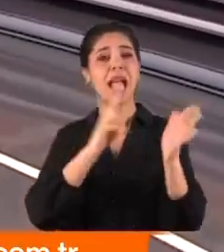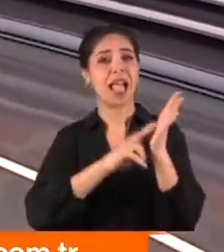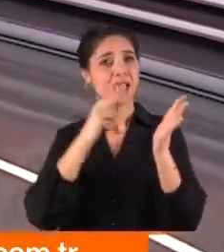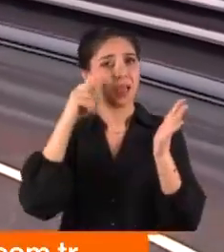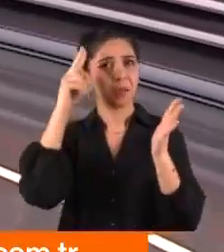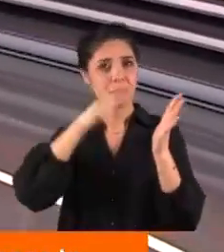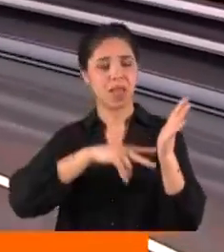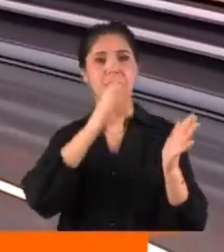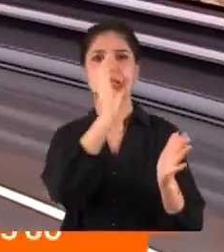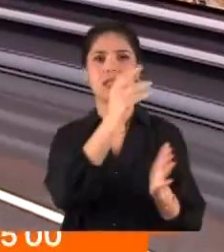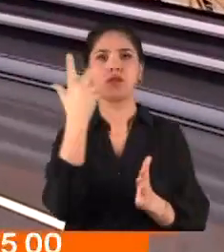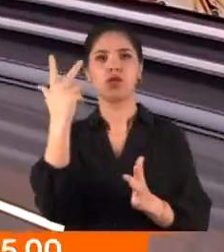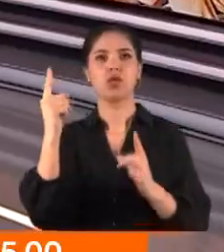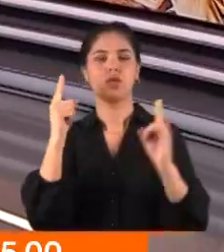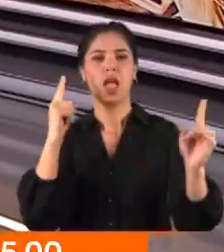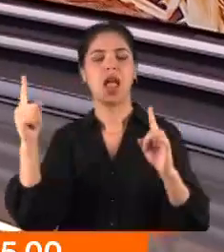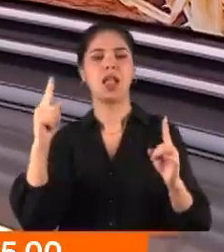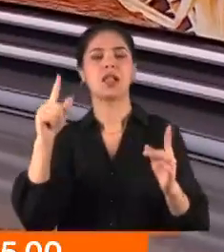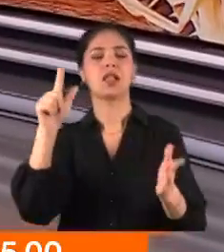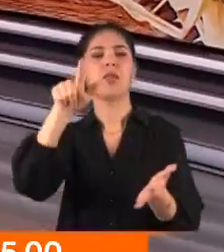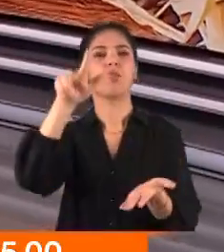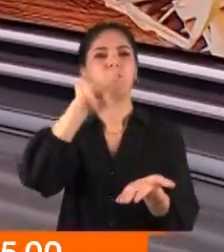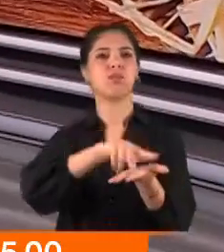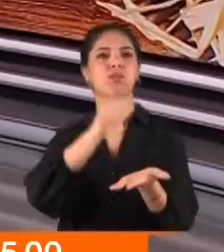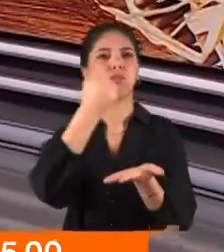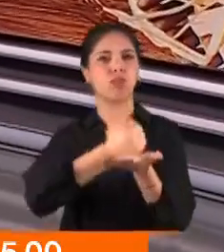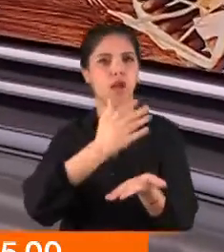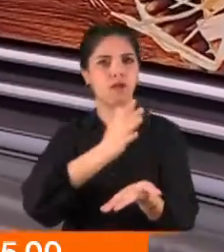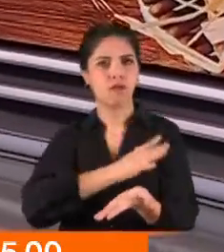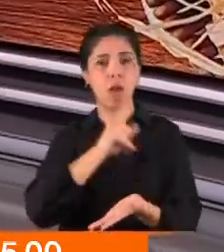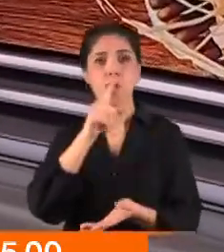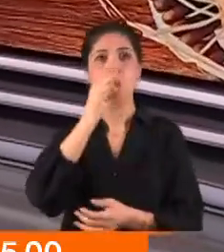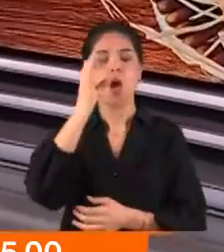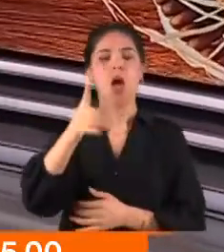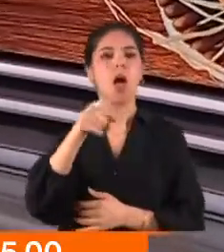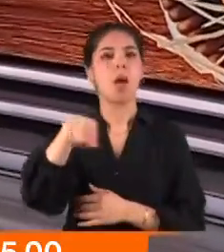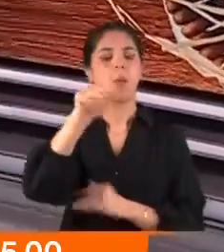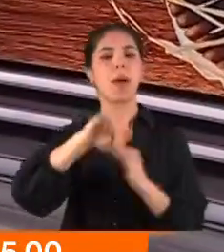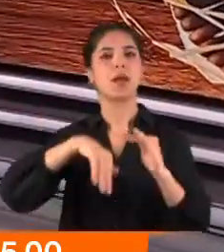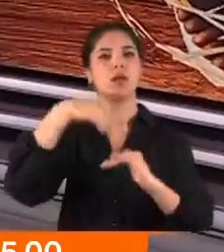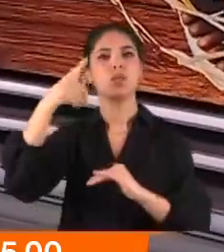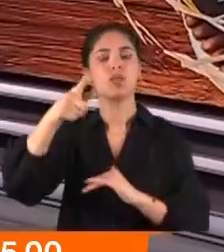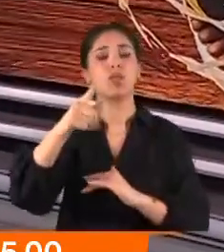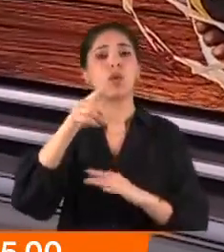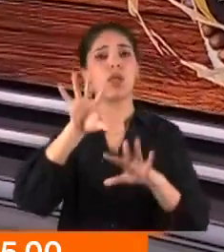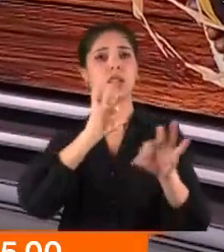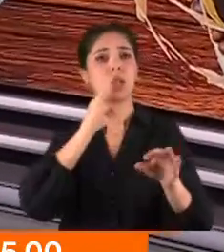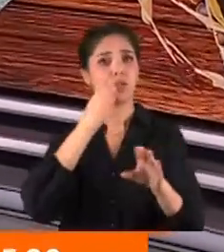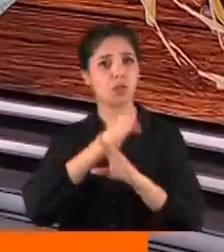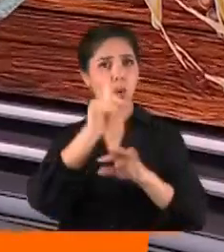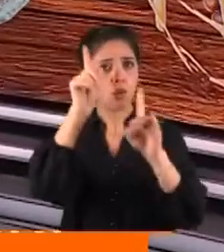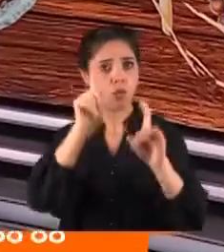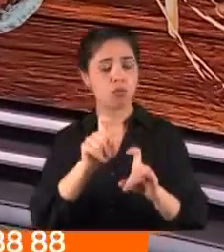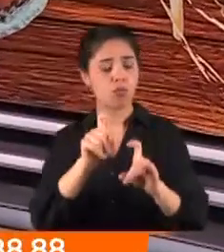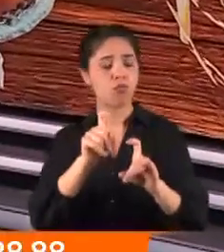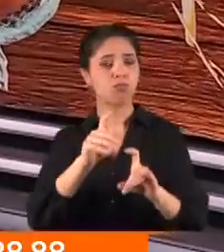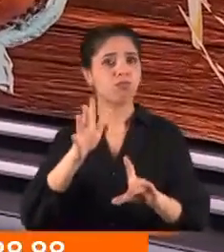Biliyorsunuz sıfırdan 3'e kadar damgaları var üstünde. Sıradaki haberimizden sonra bu seçimin ne kadar güvenilir olduğu tartışılır. Çünkü